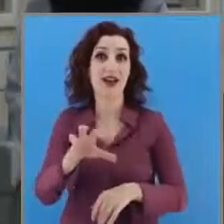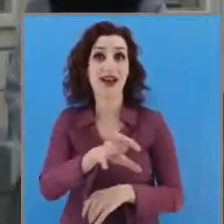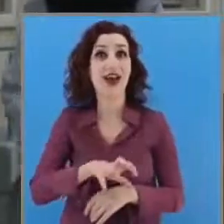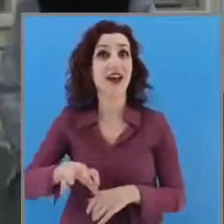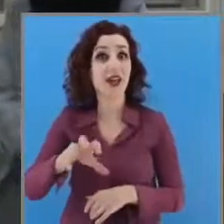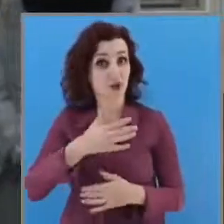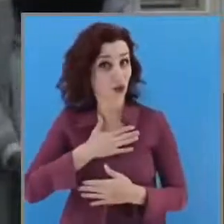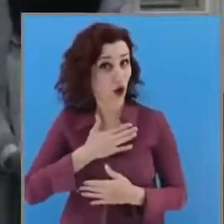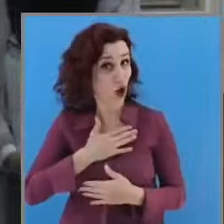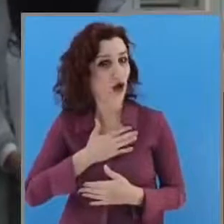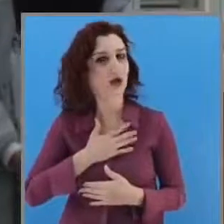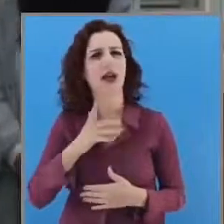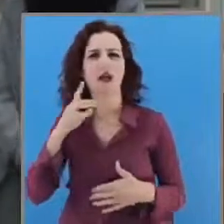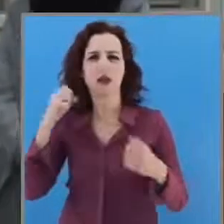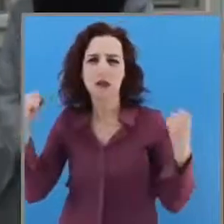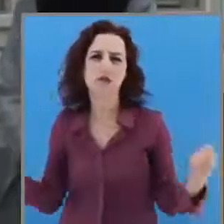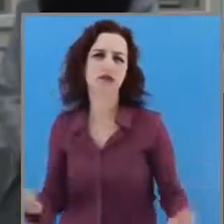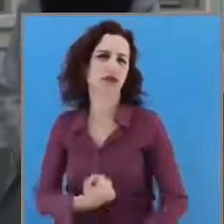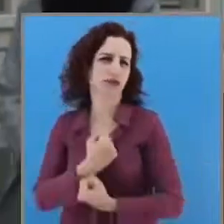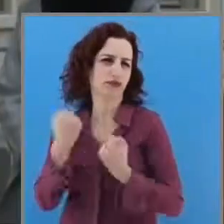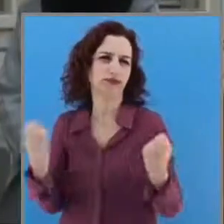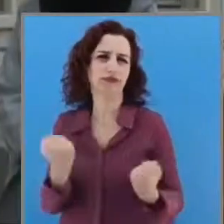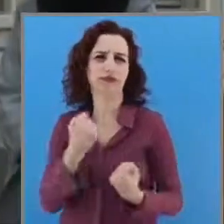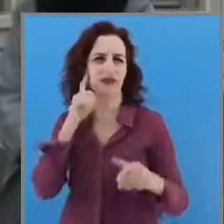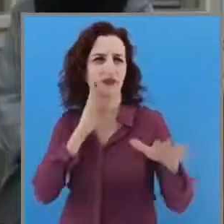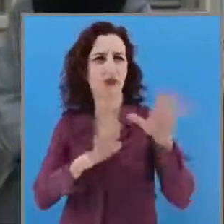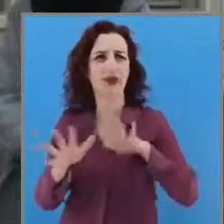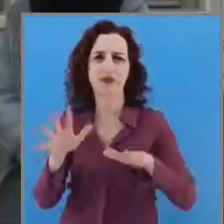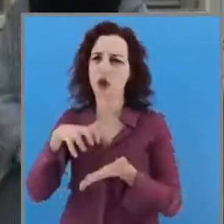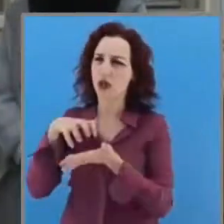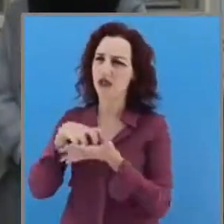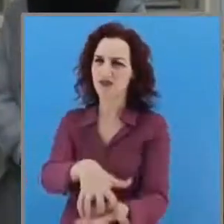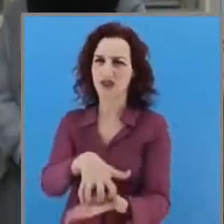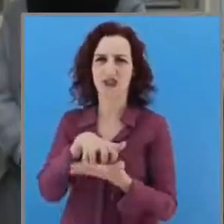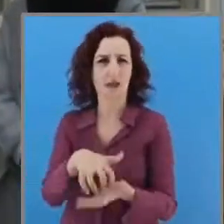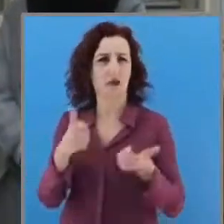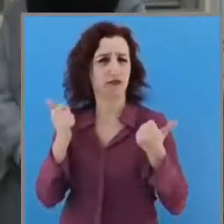di informazione sui social, sugli autobus, avrete